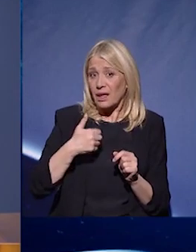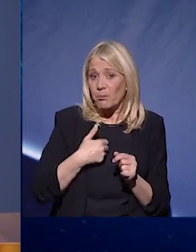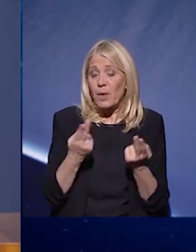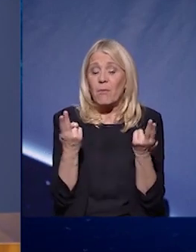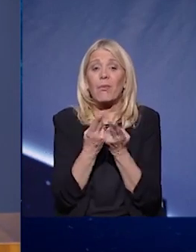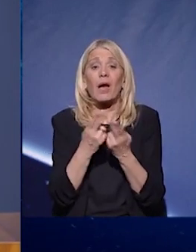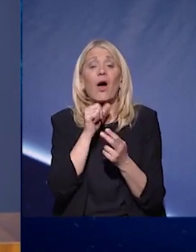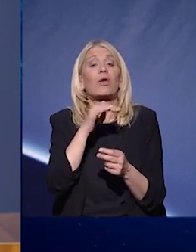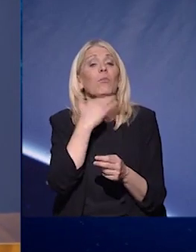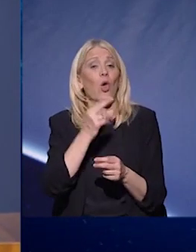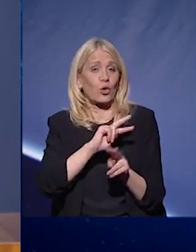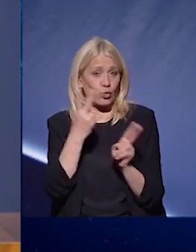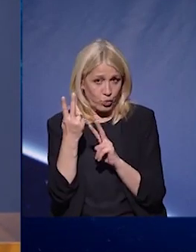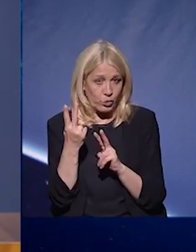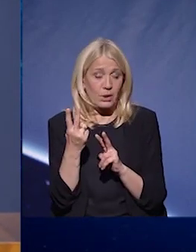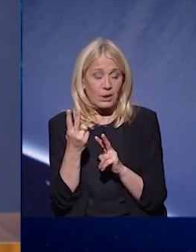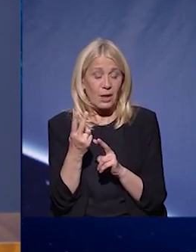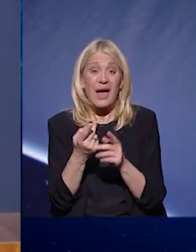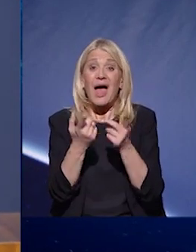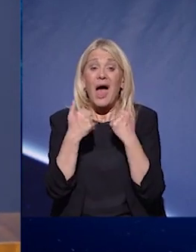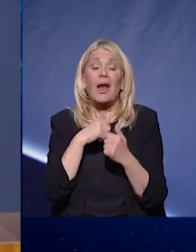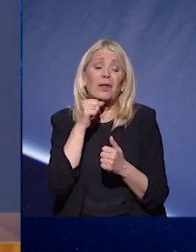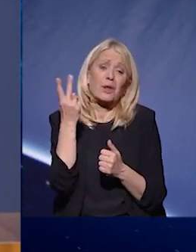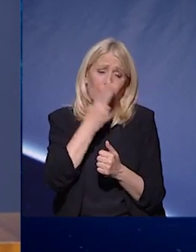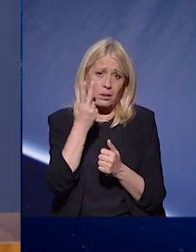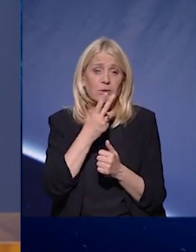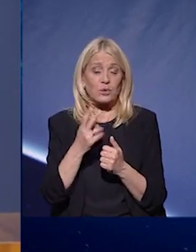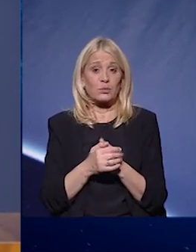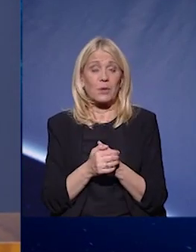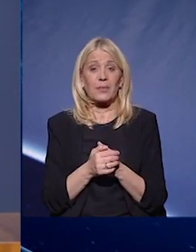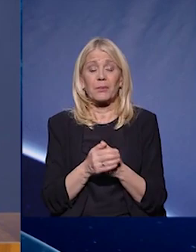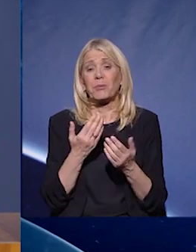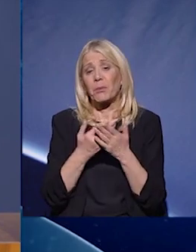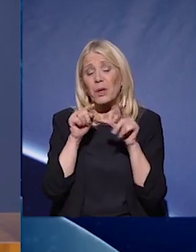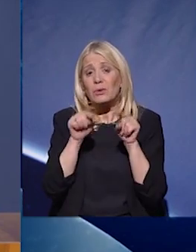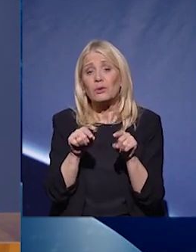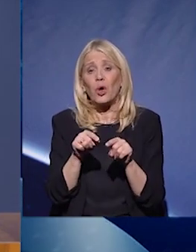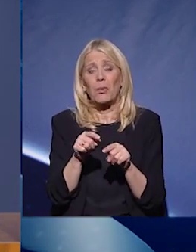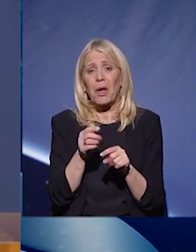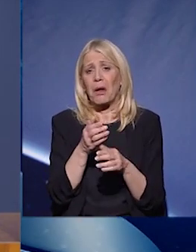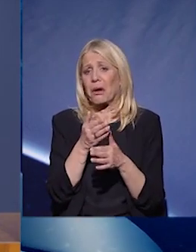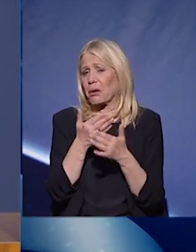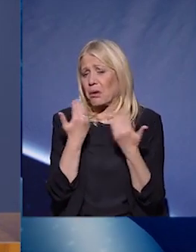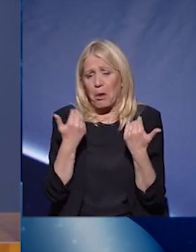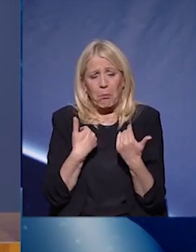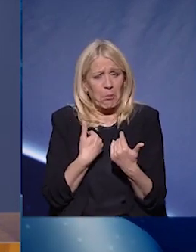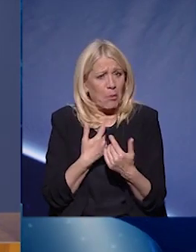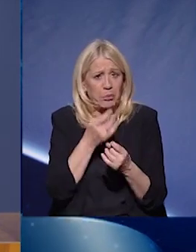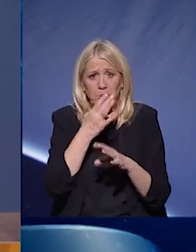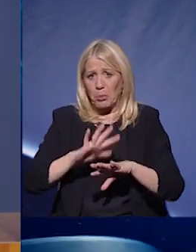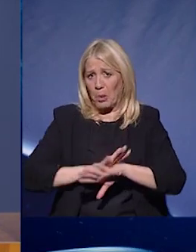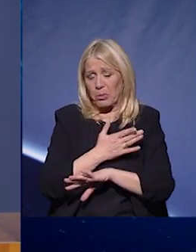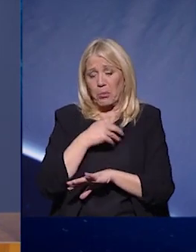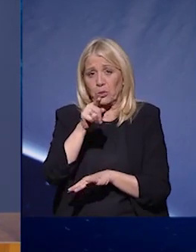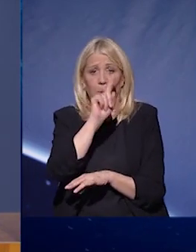i mnogi drugi, ali i razumem. Prema tome, nemam nikakvu emociju po